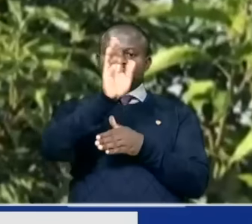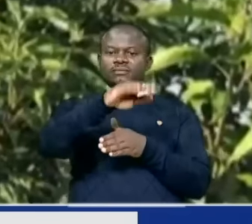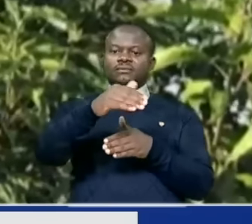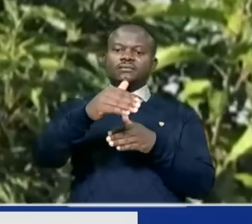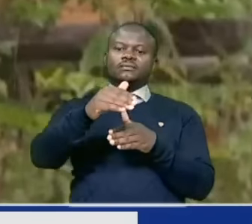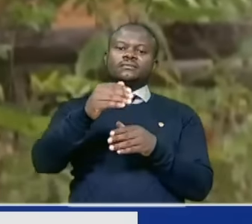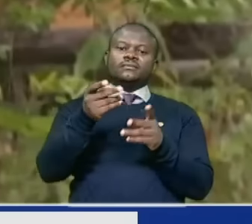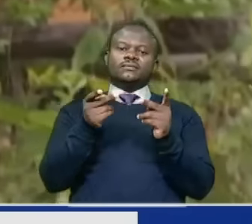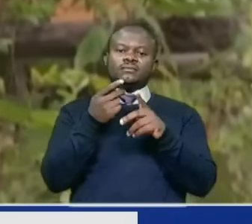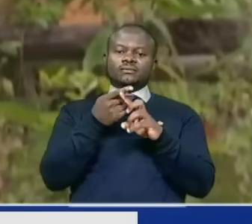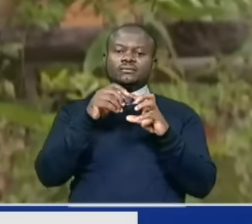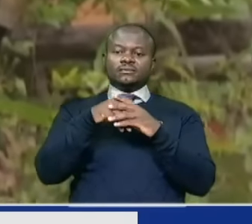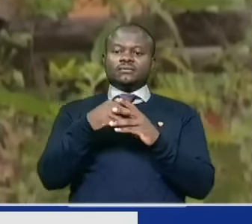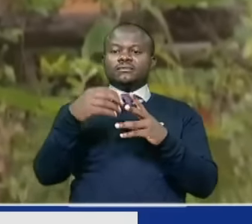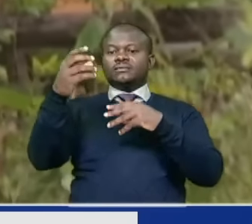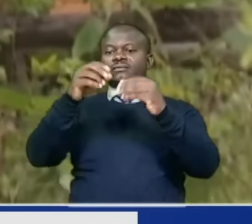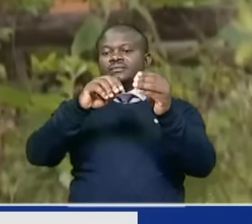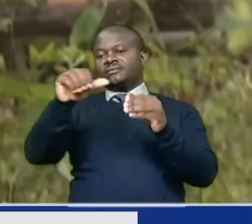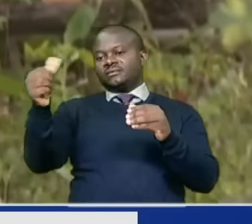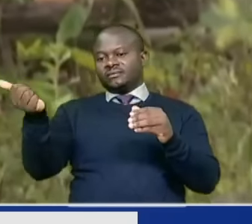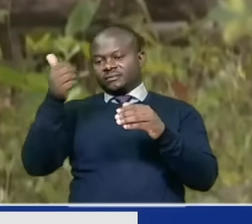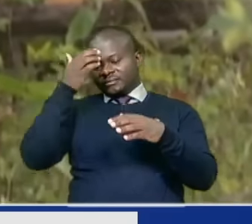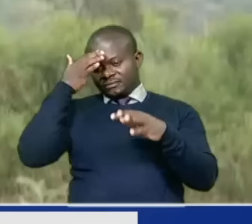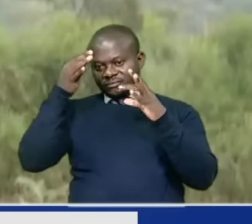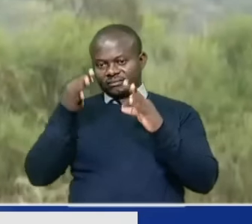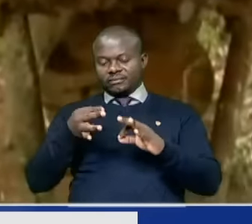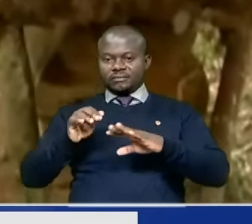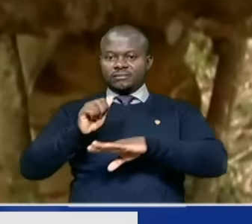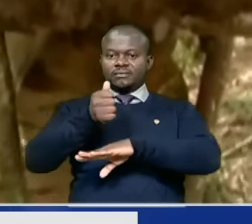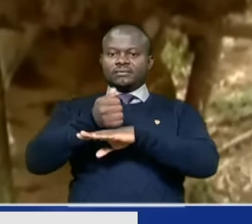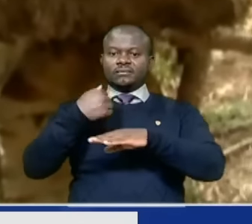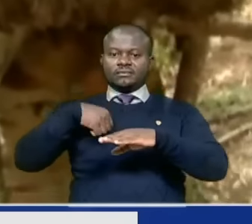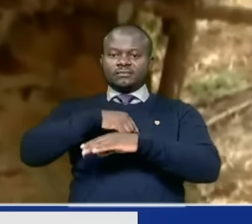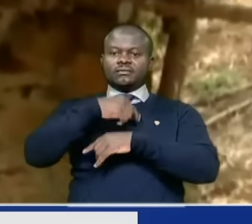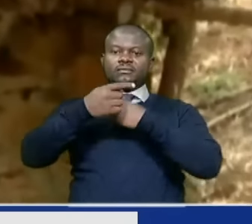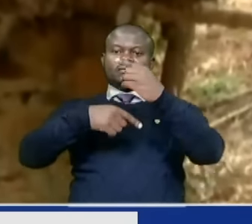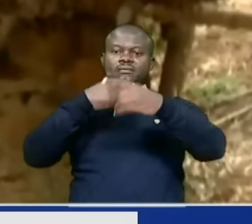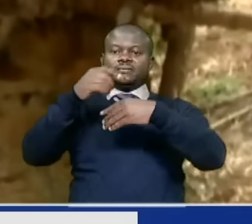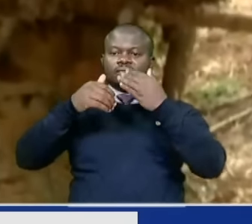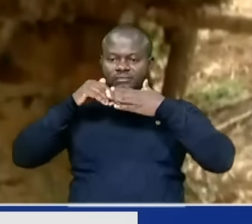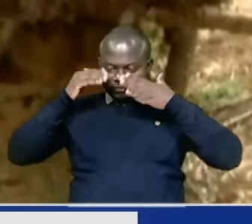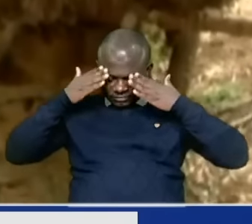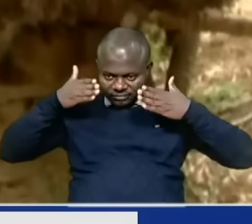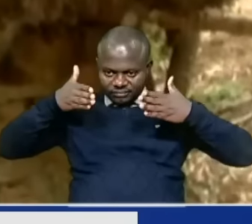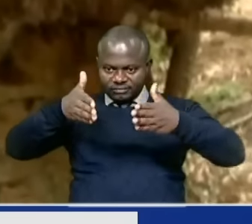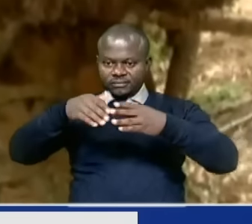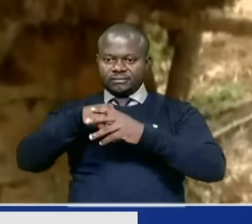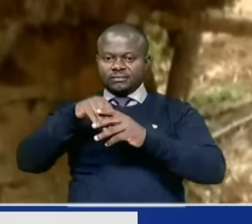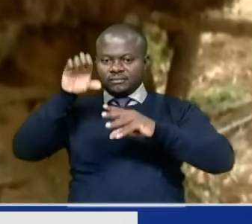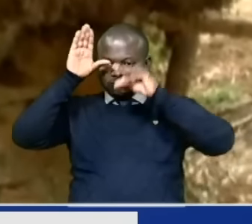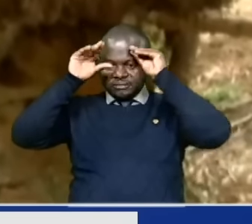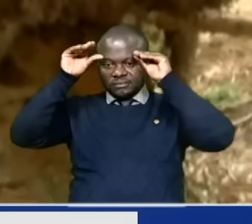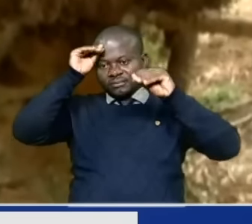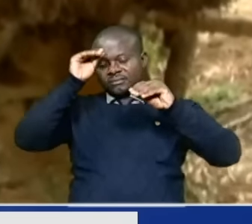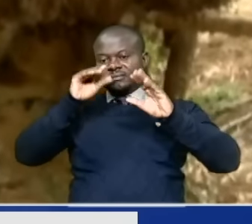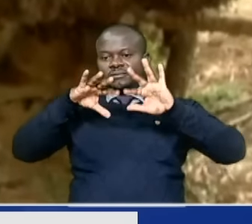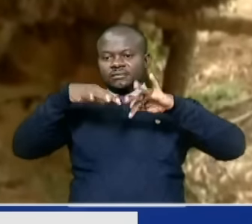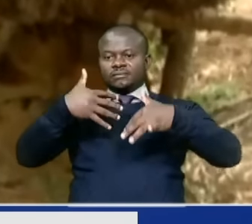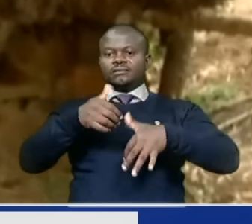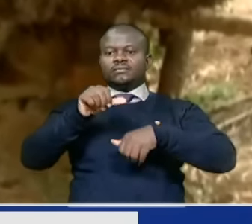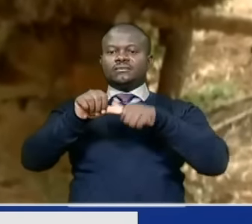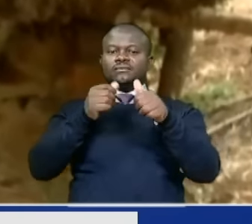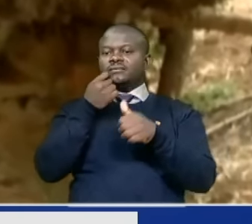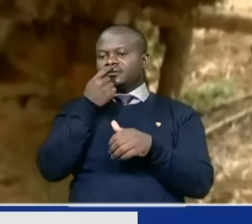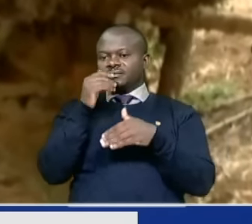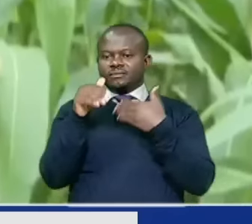aho zavuye zikajya handi mu ngamba twashyizeho turacyakomeza gushyira imbaraga mu kwiga kubijyanye n'iyo miti